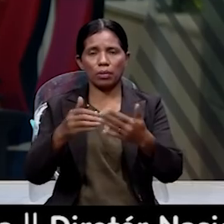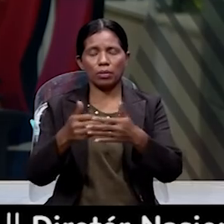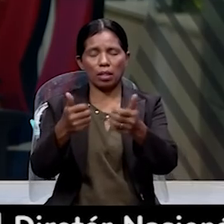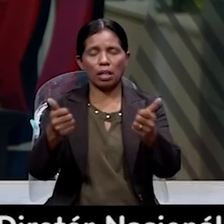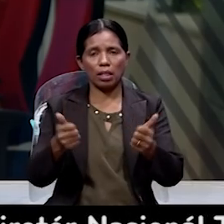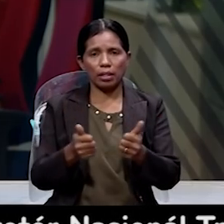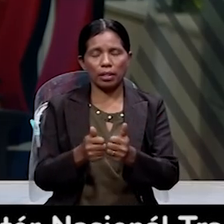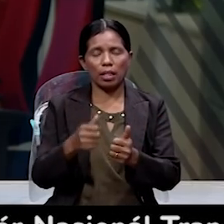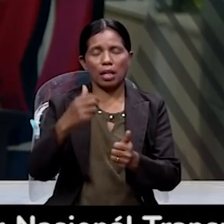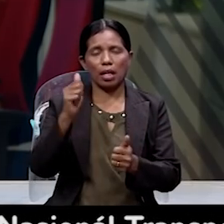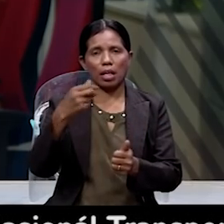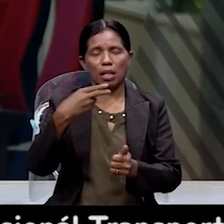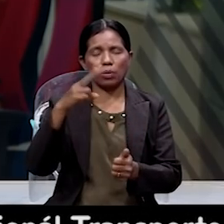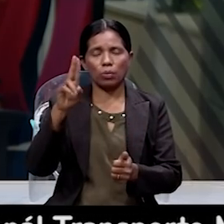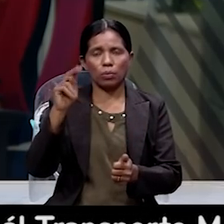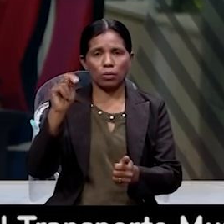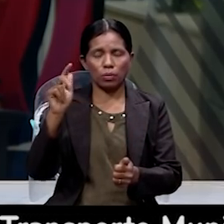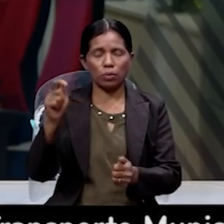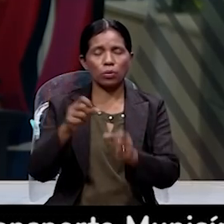hun suku Bekora.